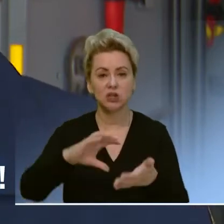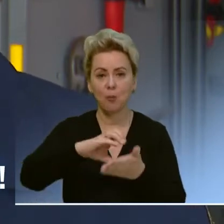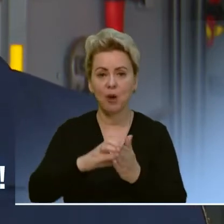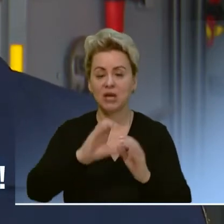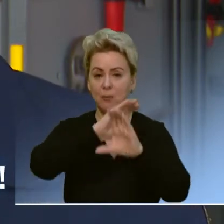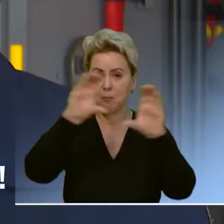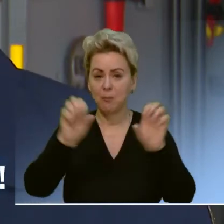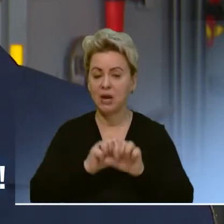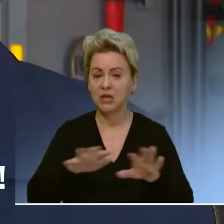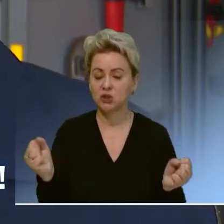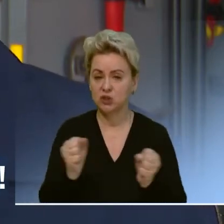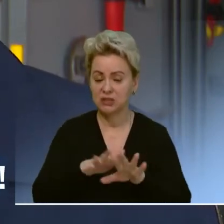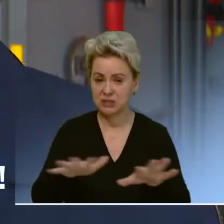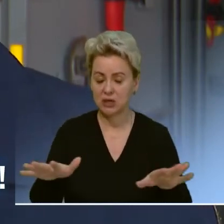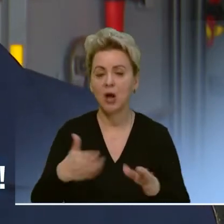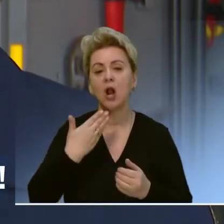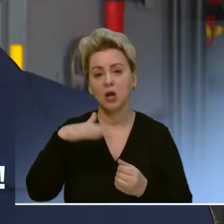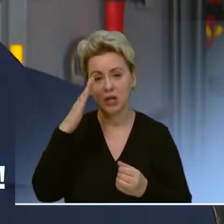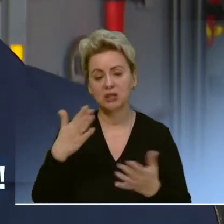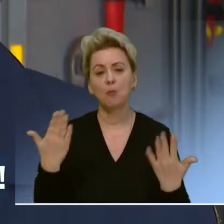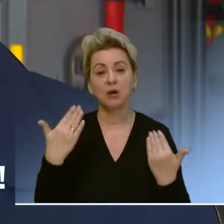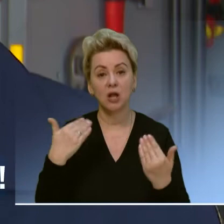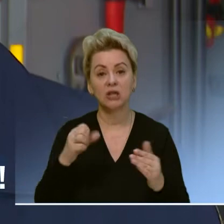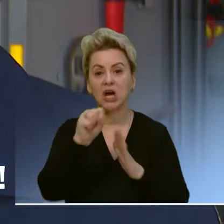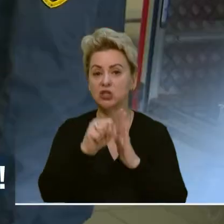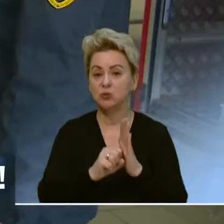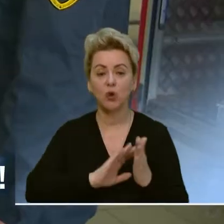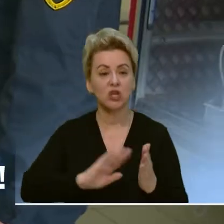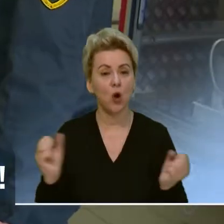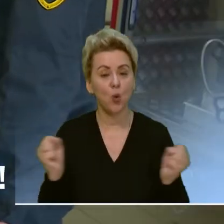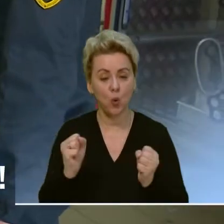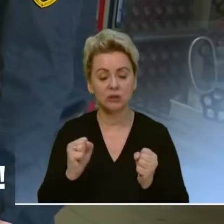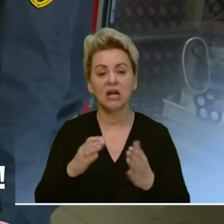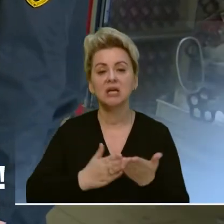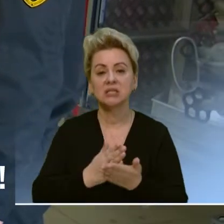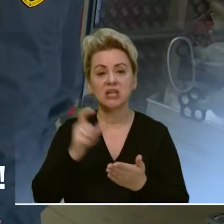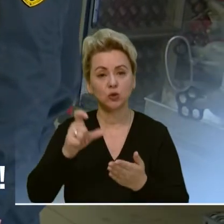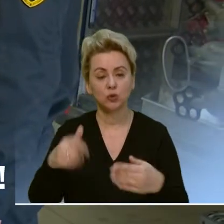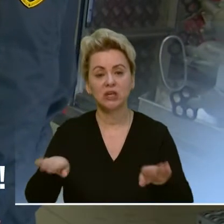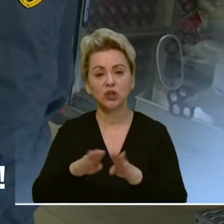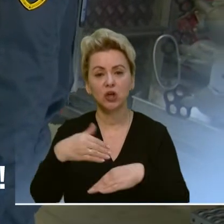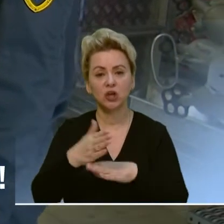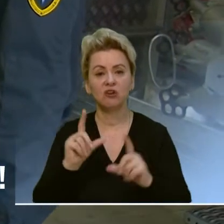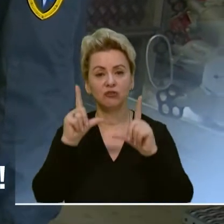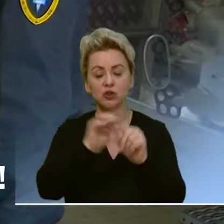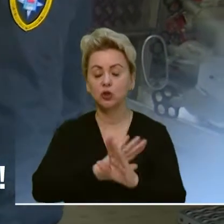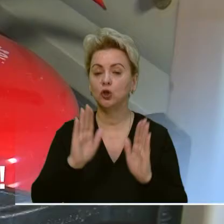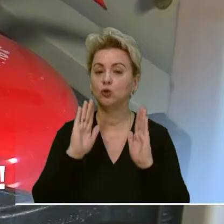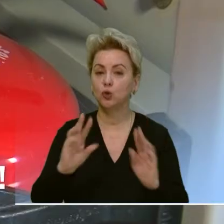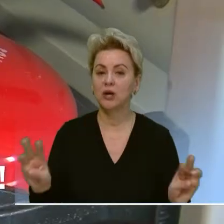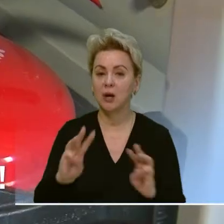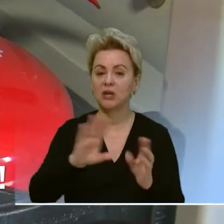помещении установлены. То есть летом у нас прохладно, зимой у нас не холодно. Сотрудники пожарных частей выезжают не только на